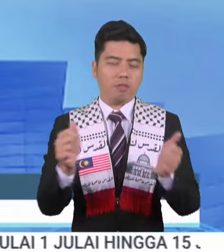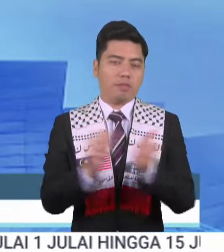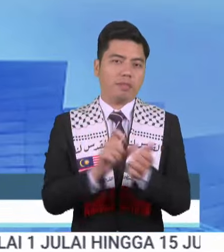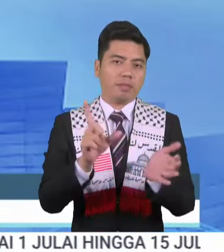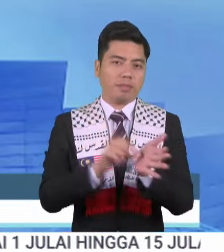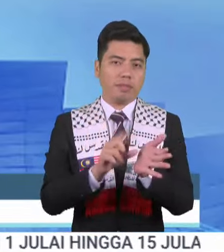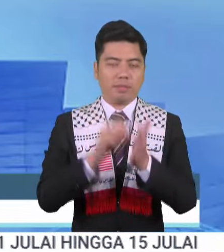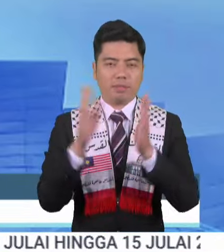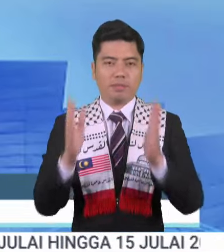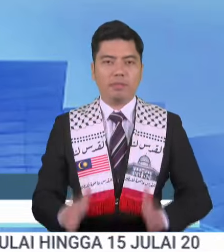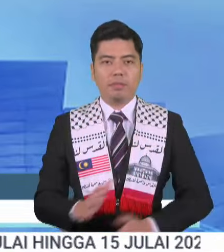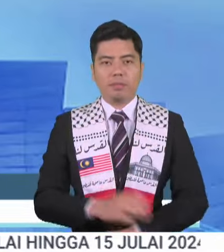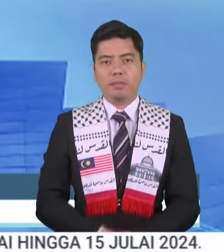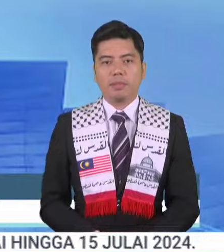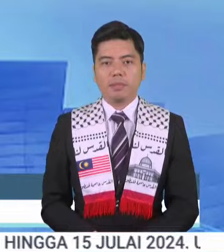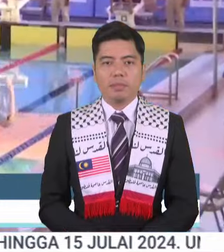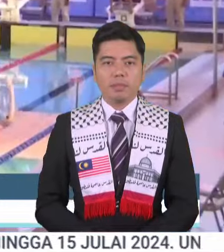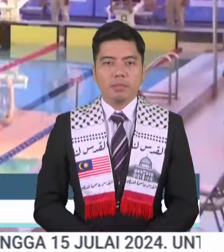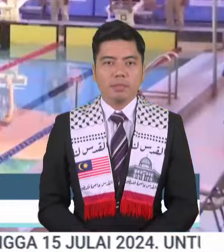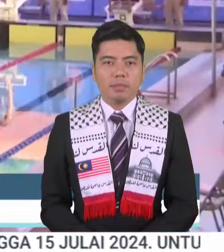wartawan Tina Rama.